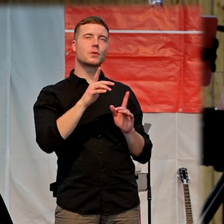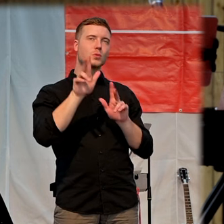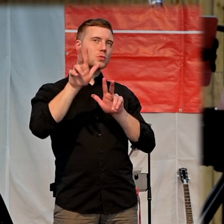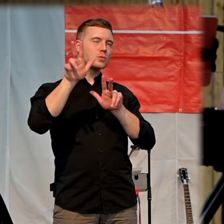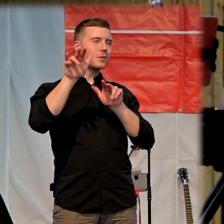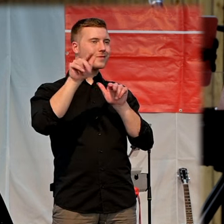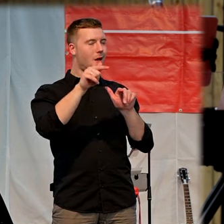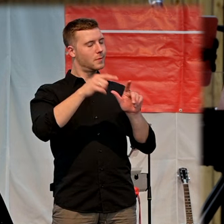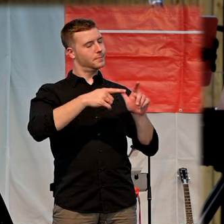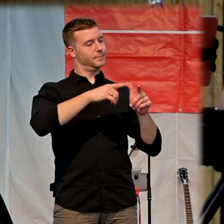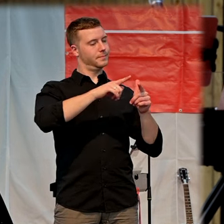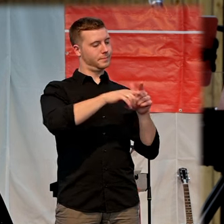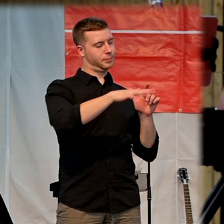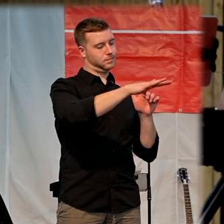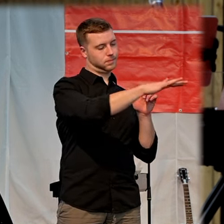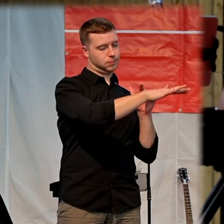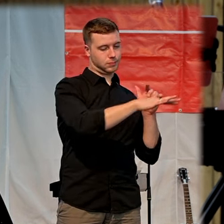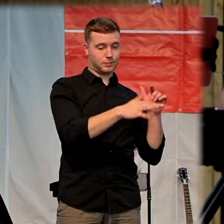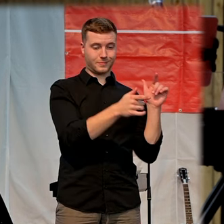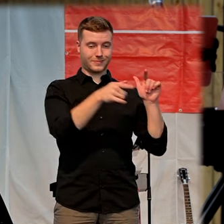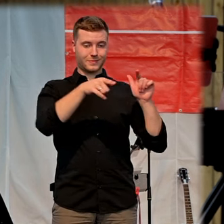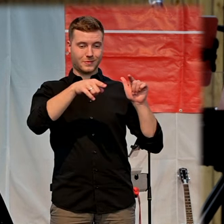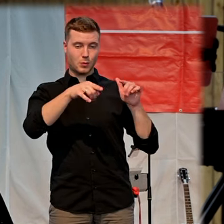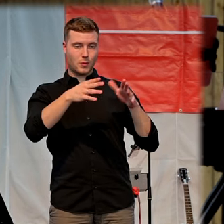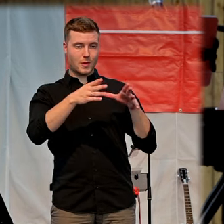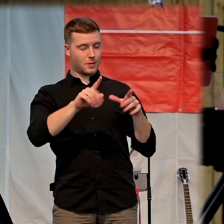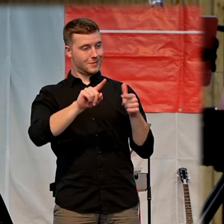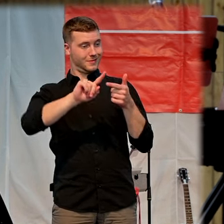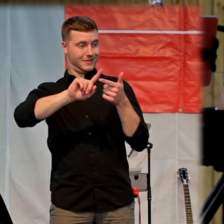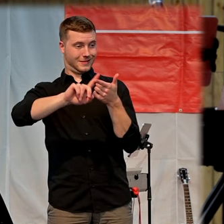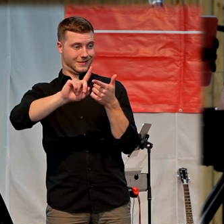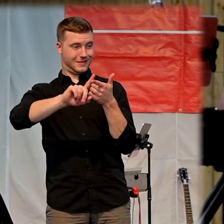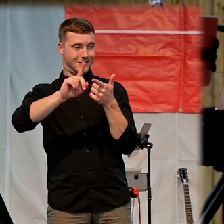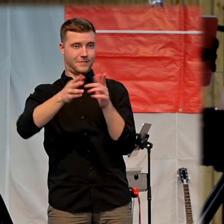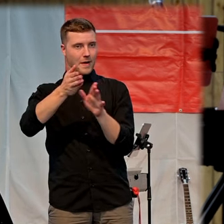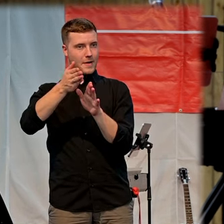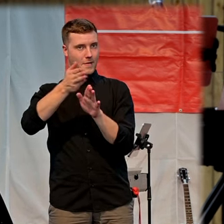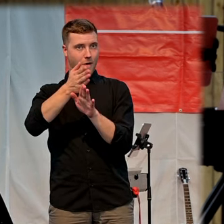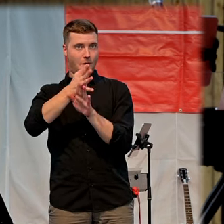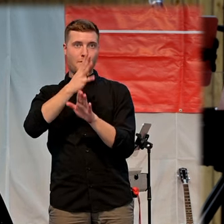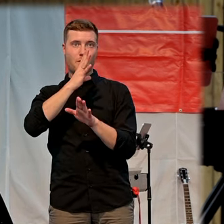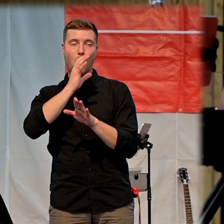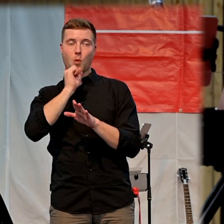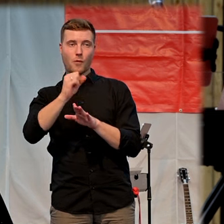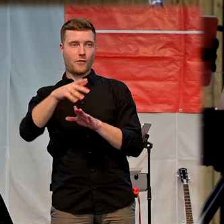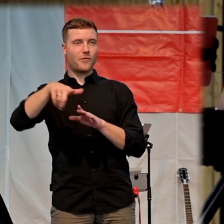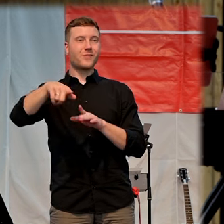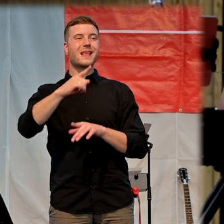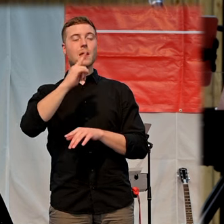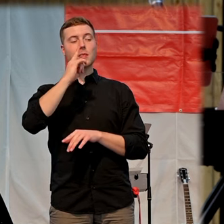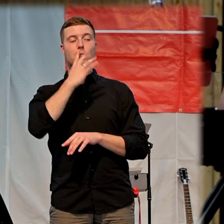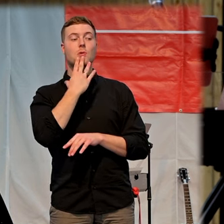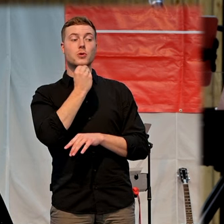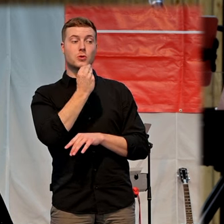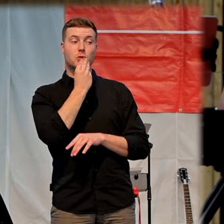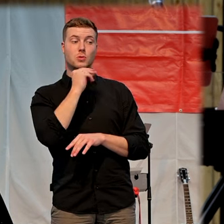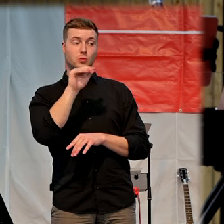Dann gab es den eigentlichen inneren Vorhof. Da durften nur die frommen Juden rein, die es wirklich ernst